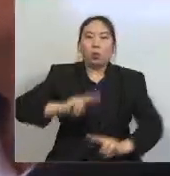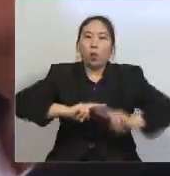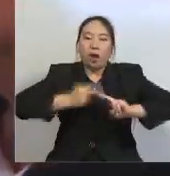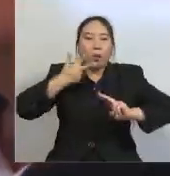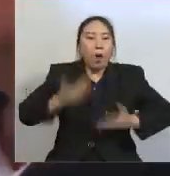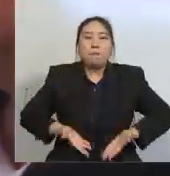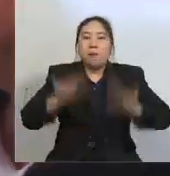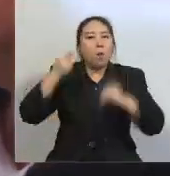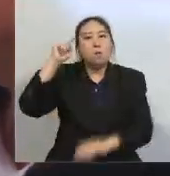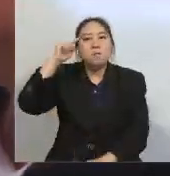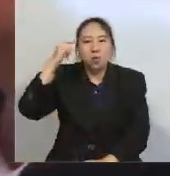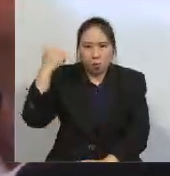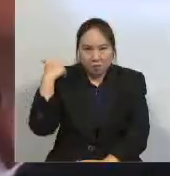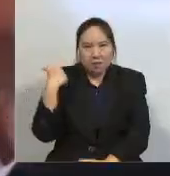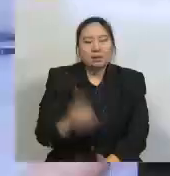าหวาน